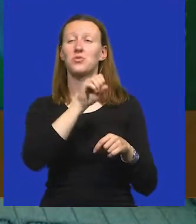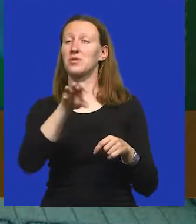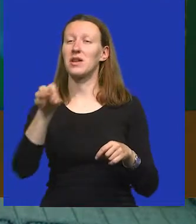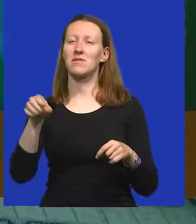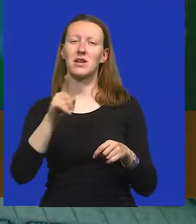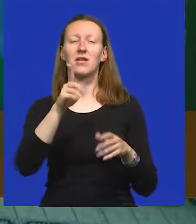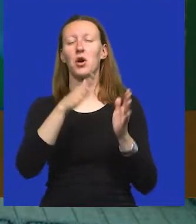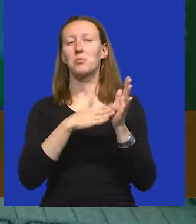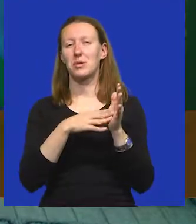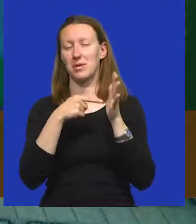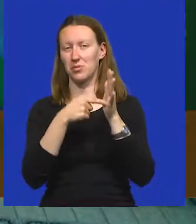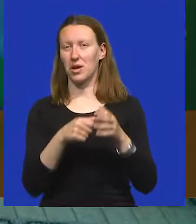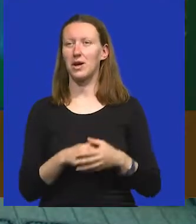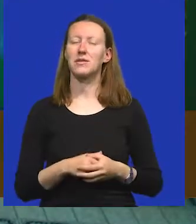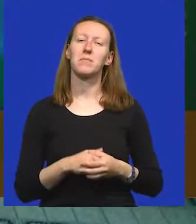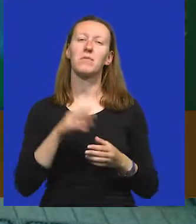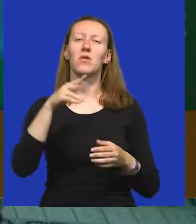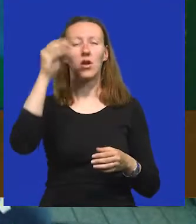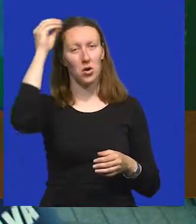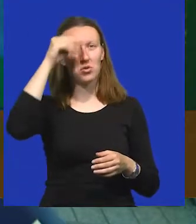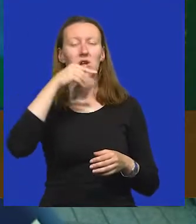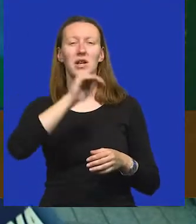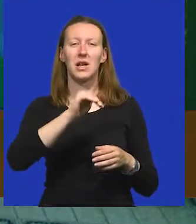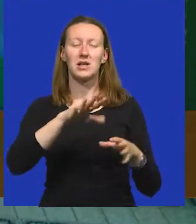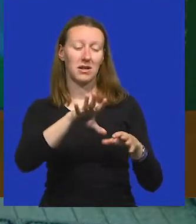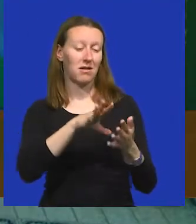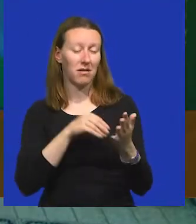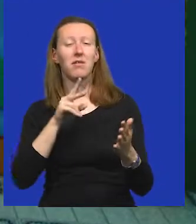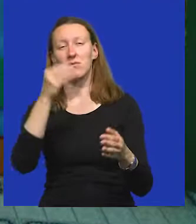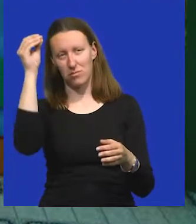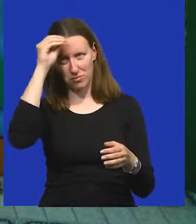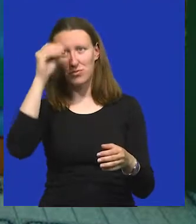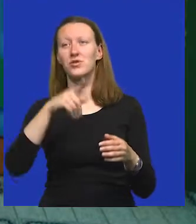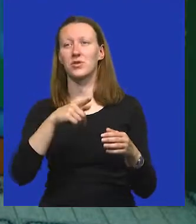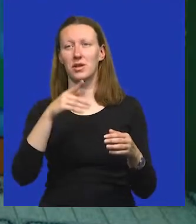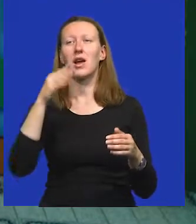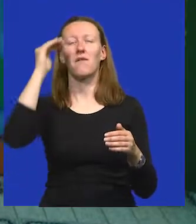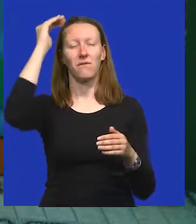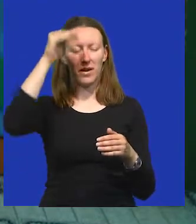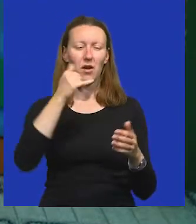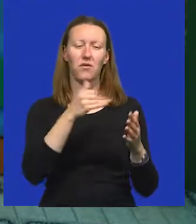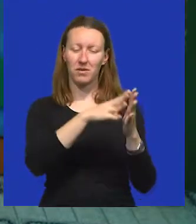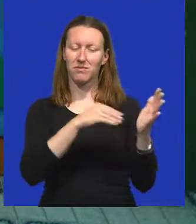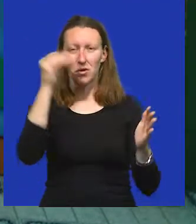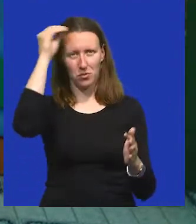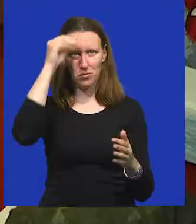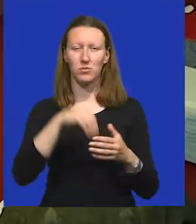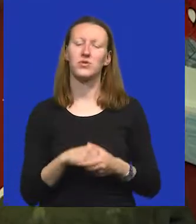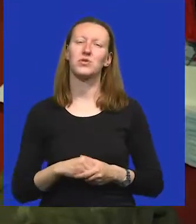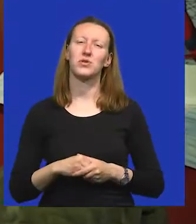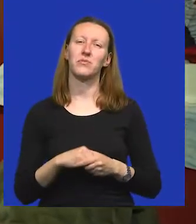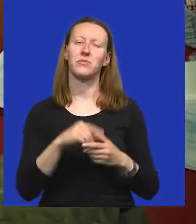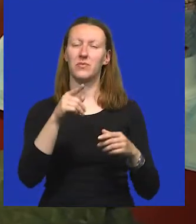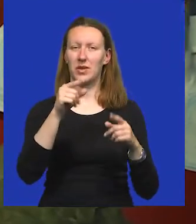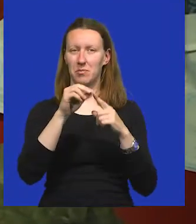all'asilo. Ecco, diamo esempio. Ci mostrano come si può imparare anche dai bambini. Si capisce, i grandi imparano sempre dai bambini.